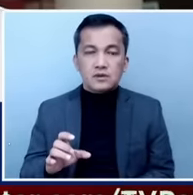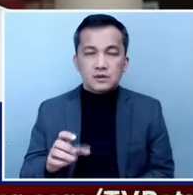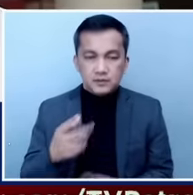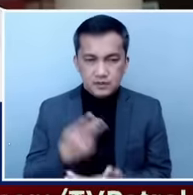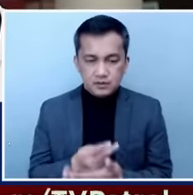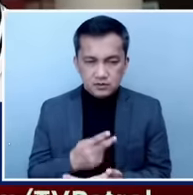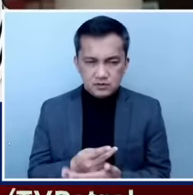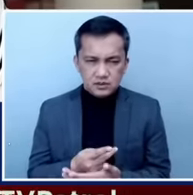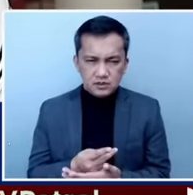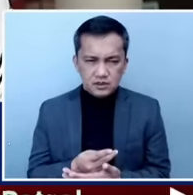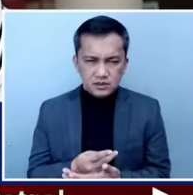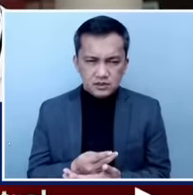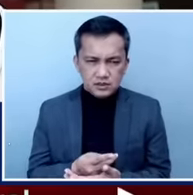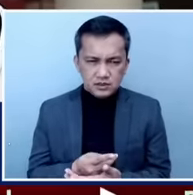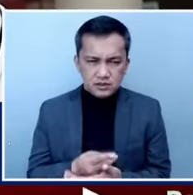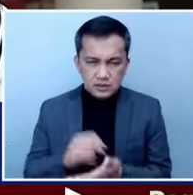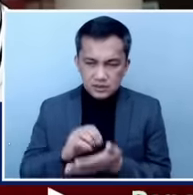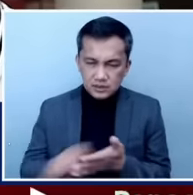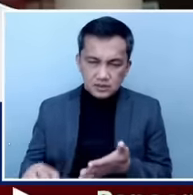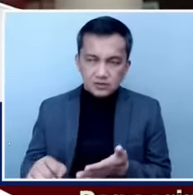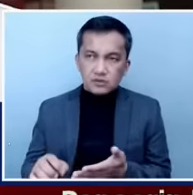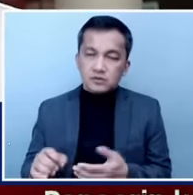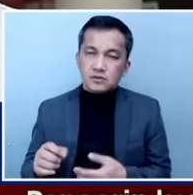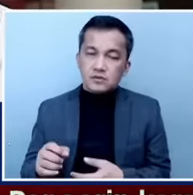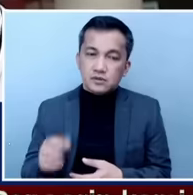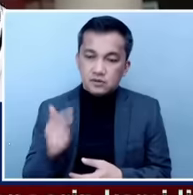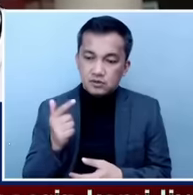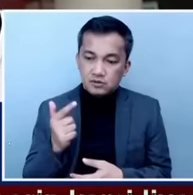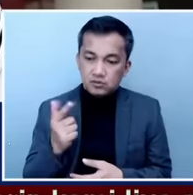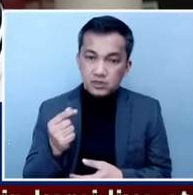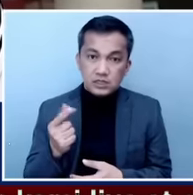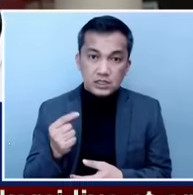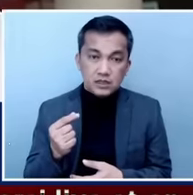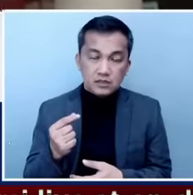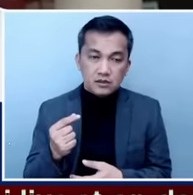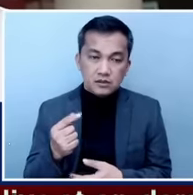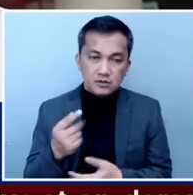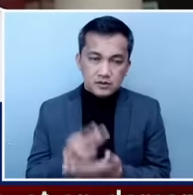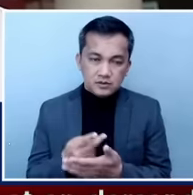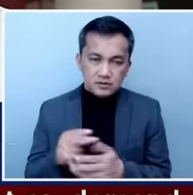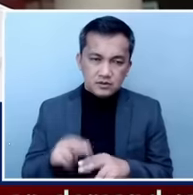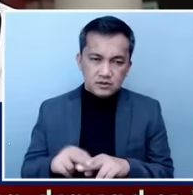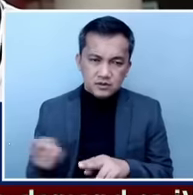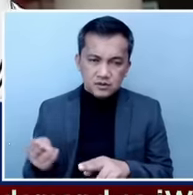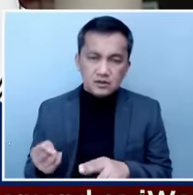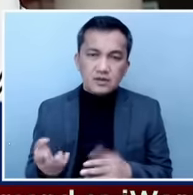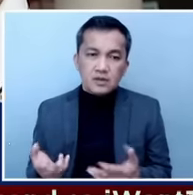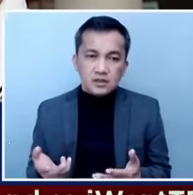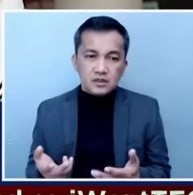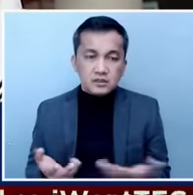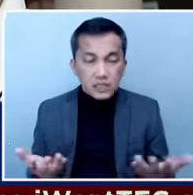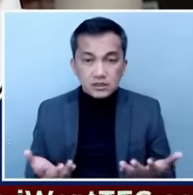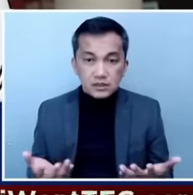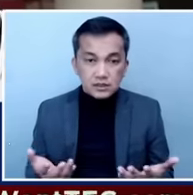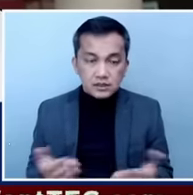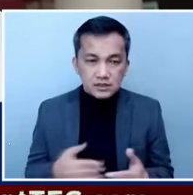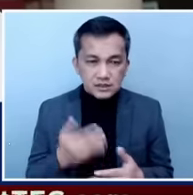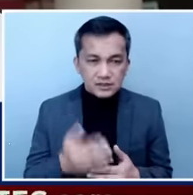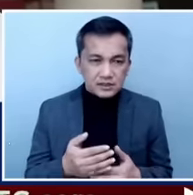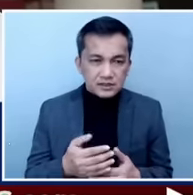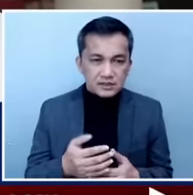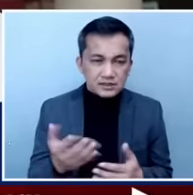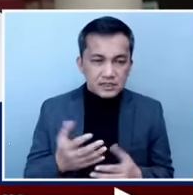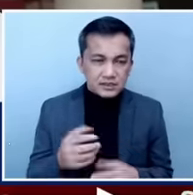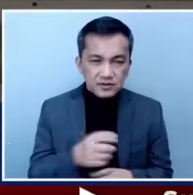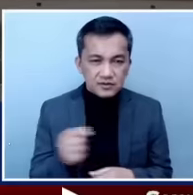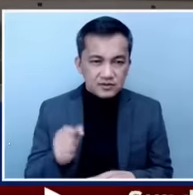100 pesos, tatanggalin na namin yung 20 pesos doon as a discount. So, ang next na tanong is saan namin kukunin yung